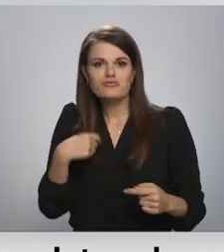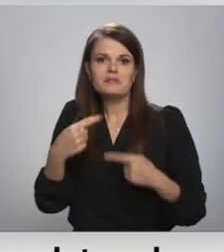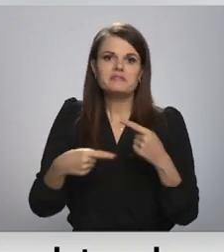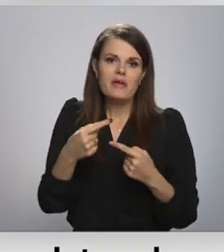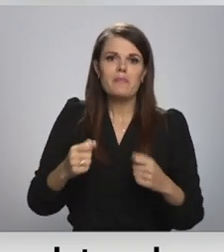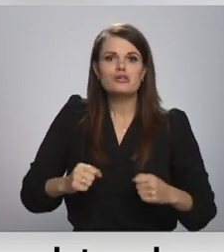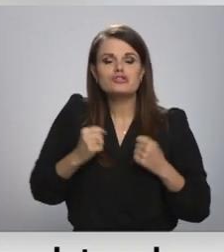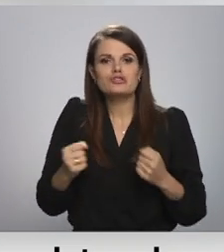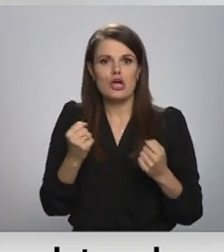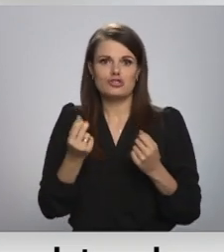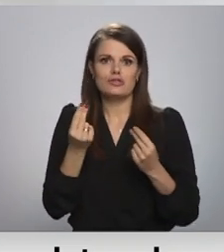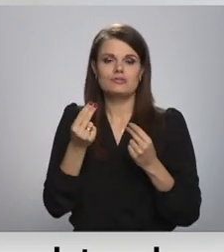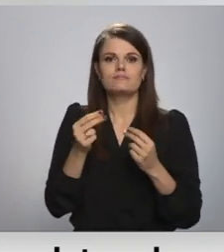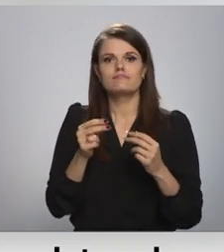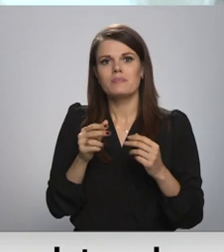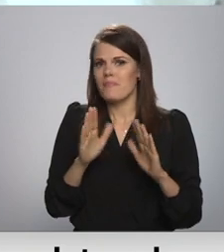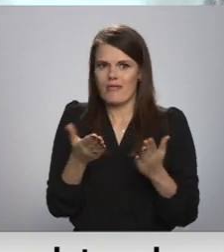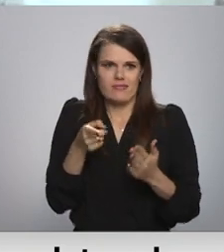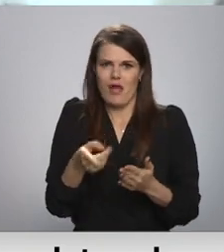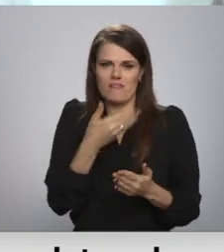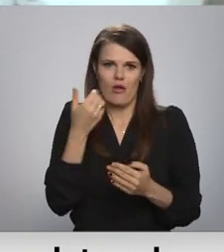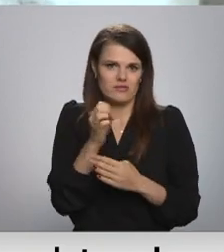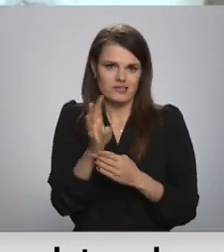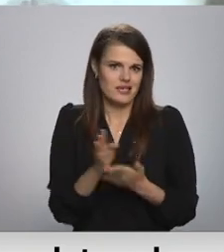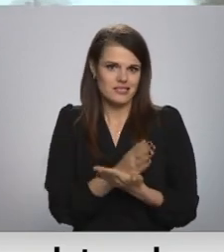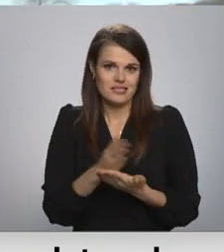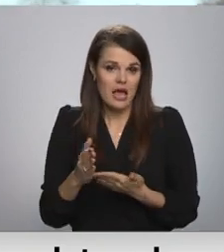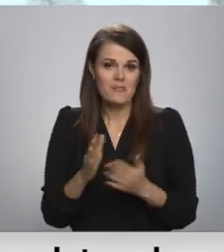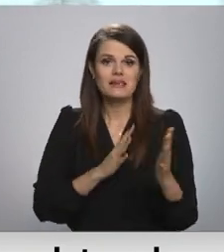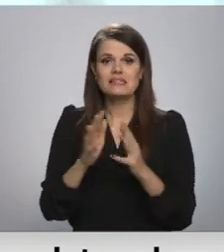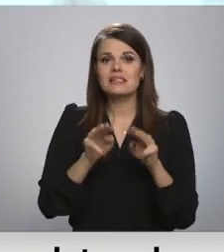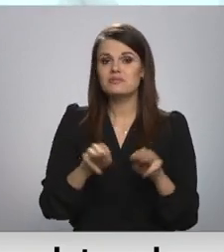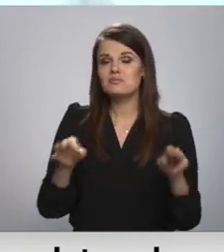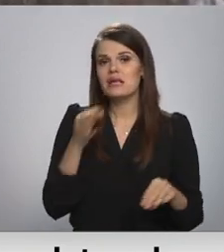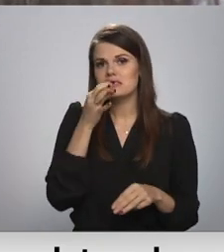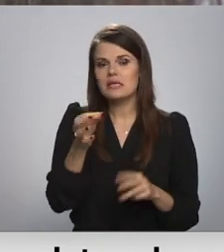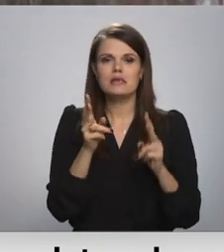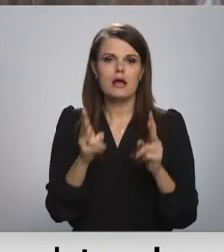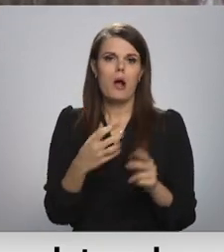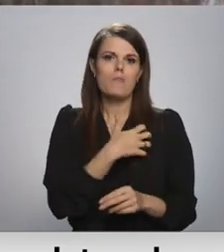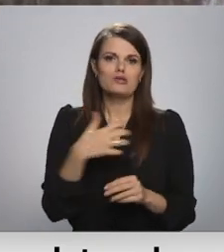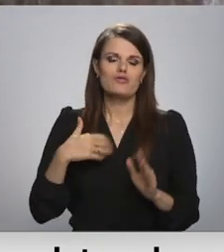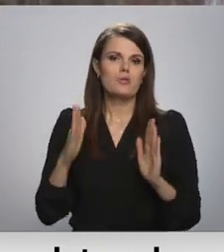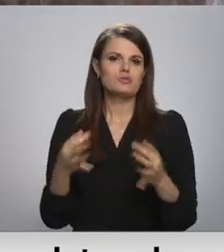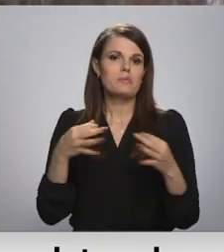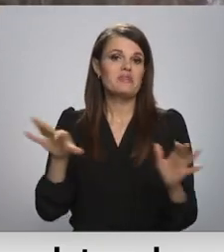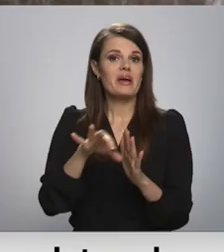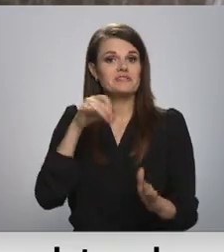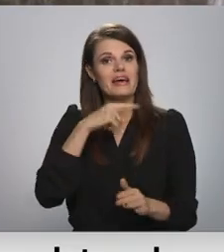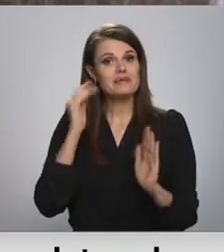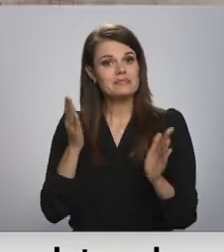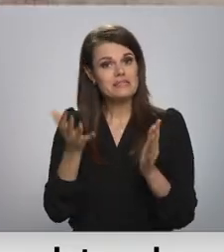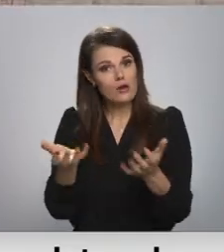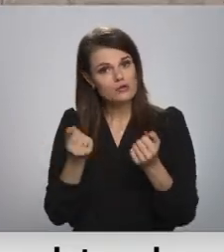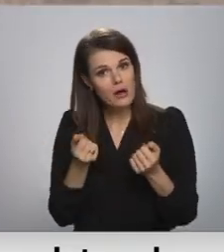kādas posmas jau pārņemt, bet tā nav sistēma. Satiksmes ministrijā norāda, ka pašvaldībām būšot brīva izvēle pārņemt šos ceļus vai nē. Sākumā tikšot